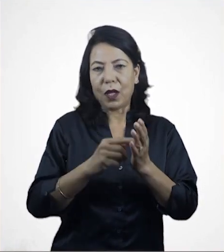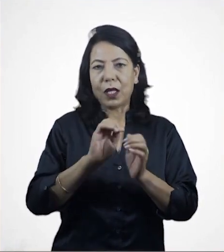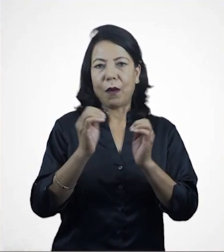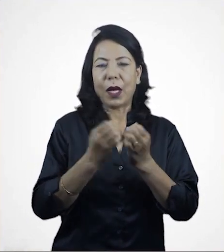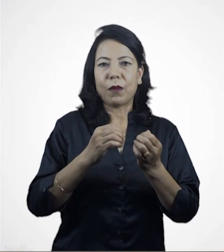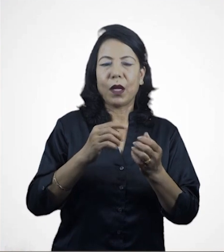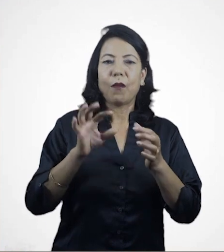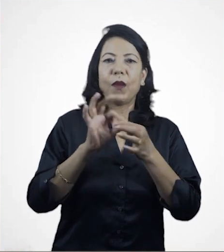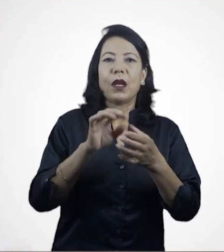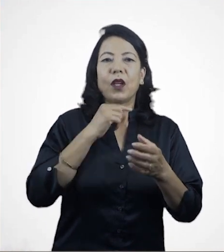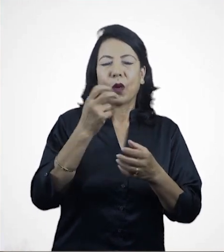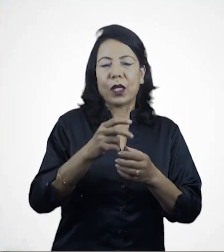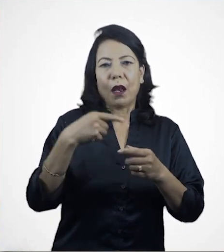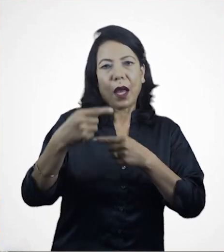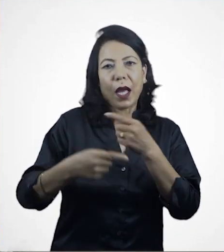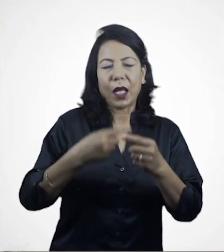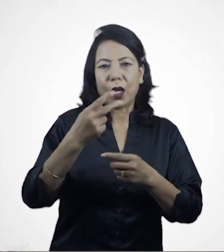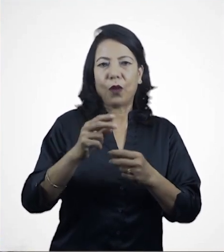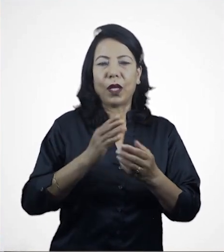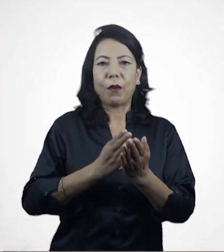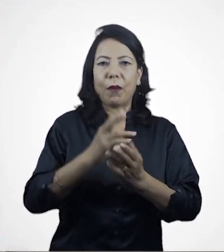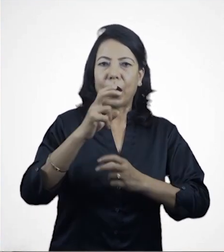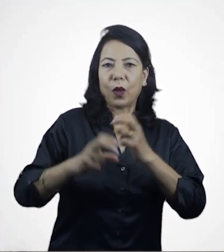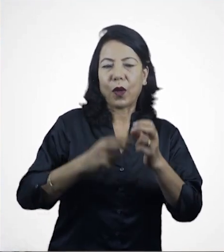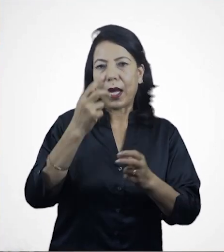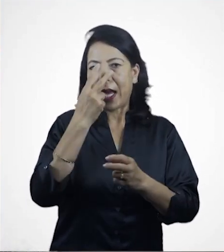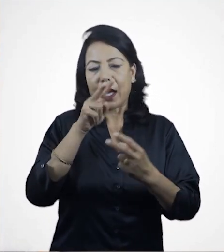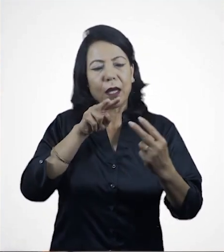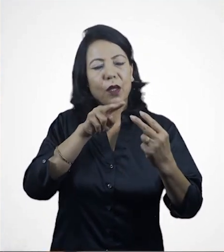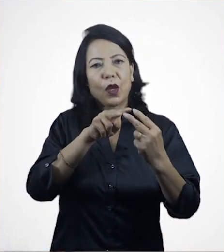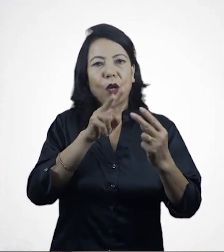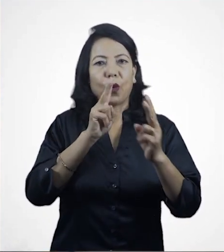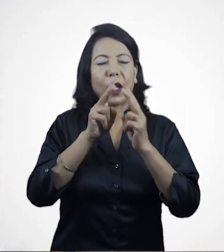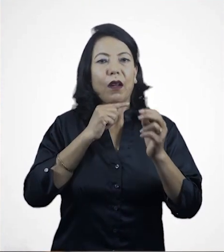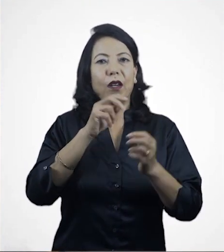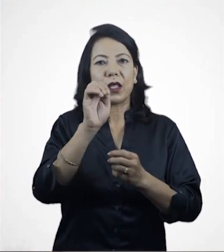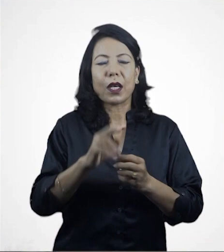मा गुलमेल उनना नखजने लगातार एउटे बेवाहार दोहर्याउने आखा आखा मा